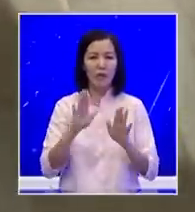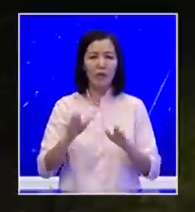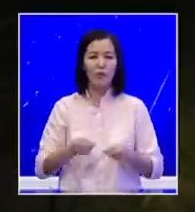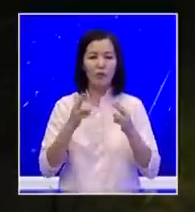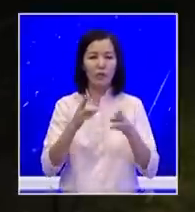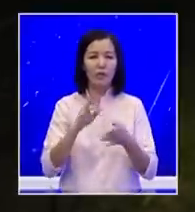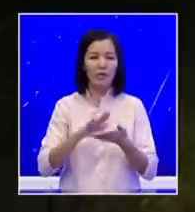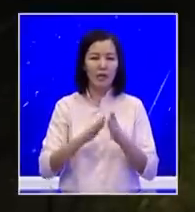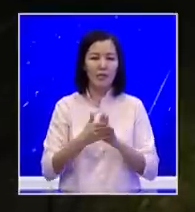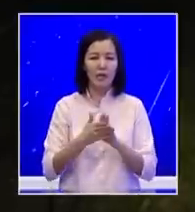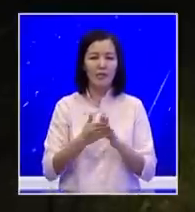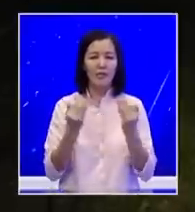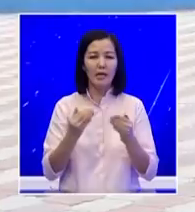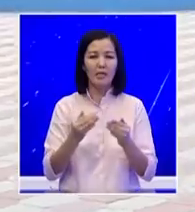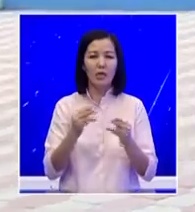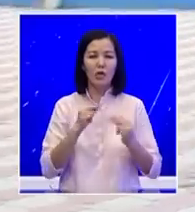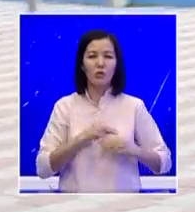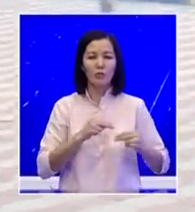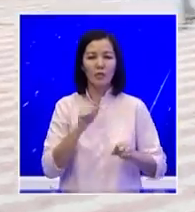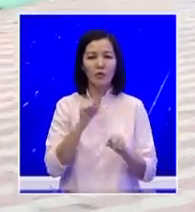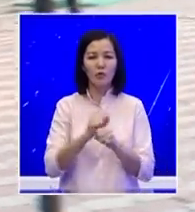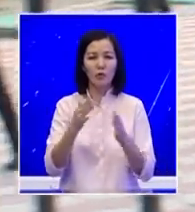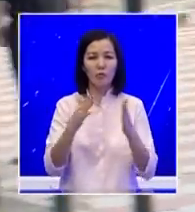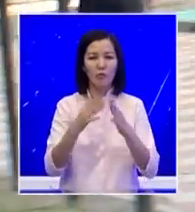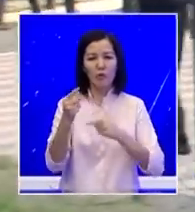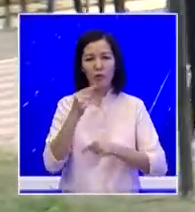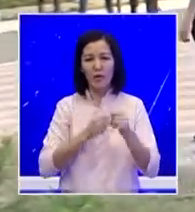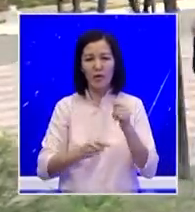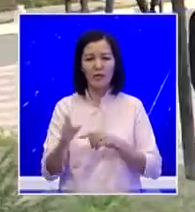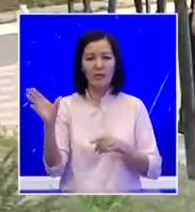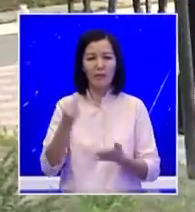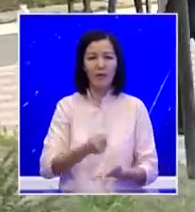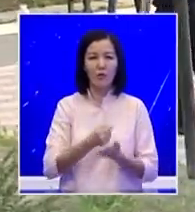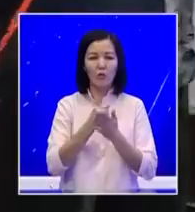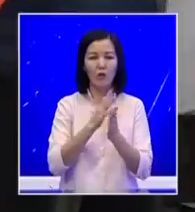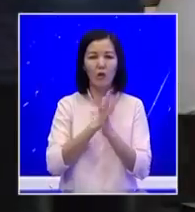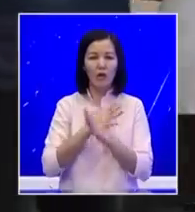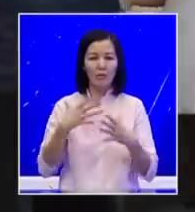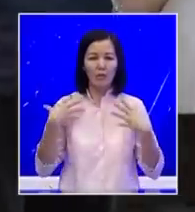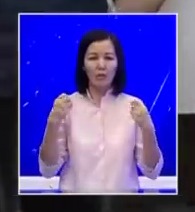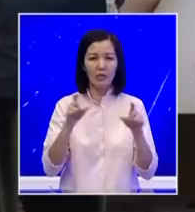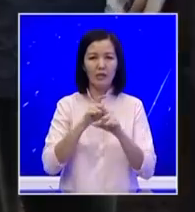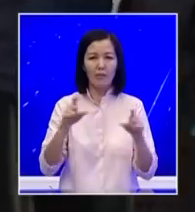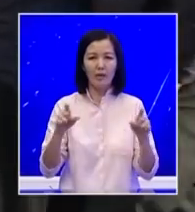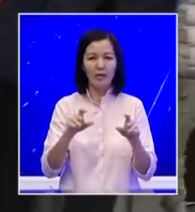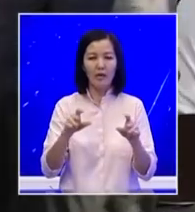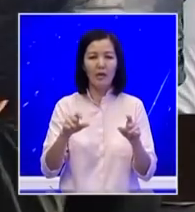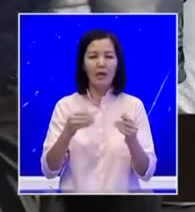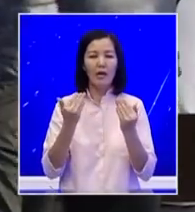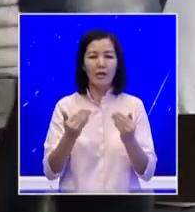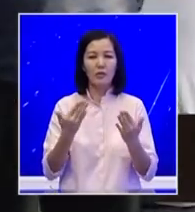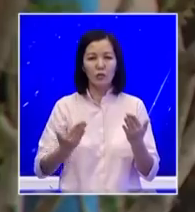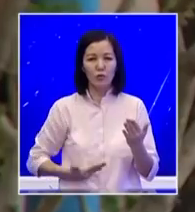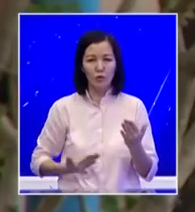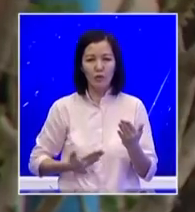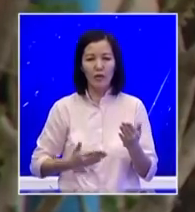байланысты жұмыстары тоқтап үйлеріне қайтқан. Облыс әкімінің қолдауымен барлығы Қапшағайдағы шипажайлардың біріне орналастырылды.